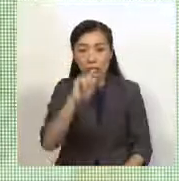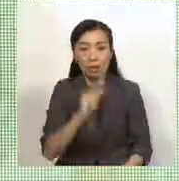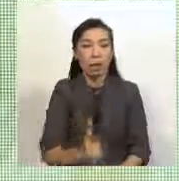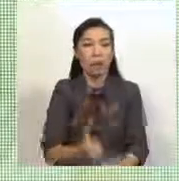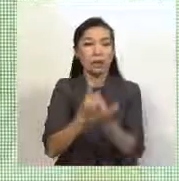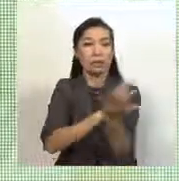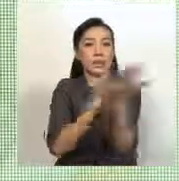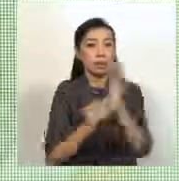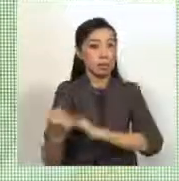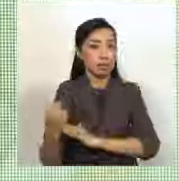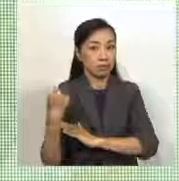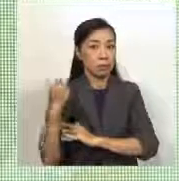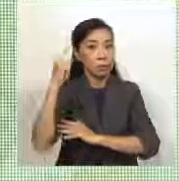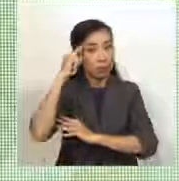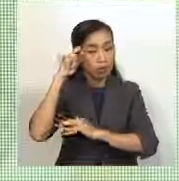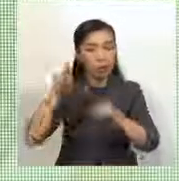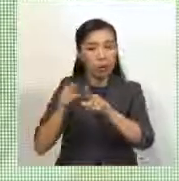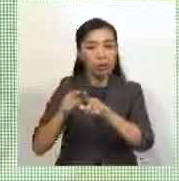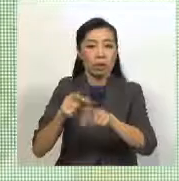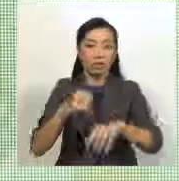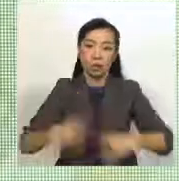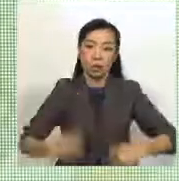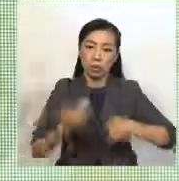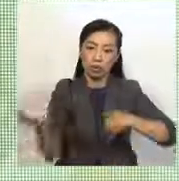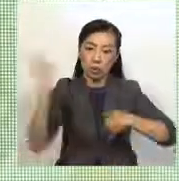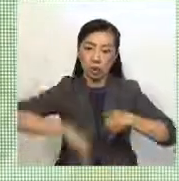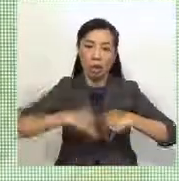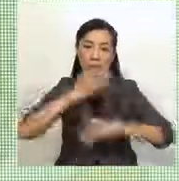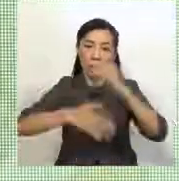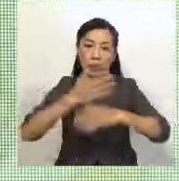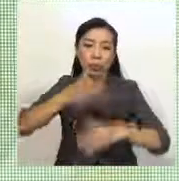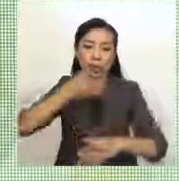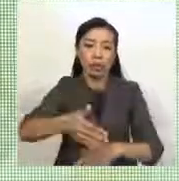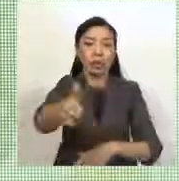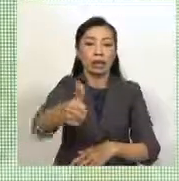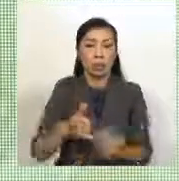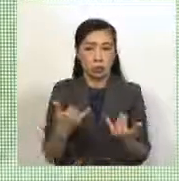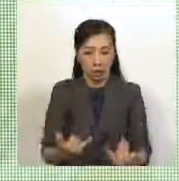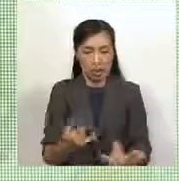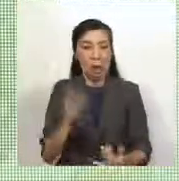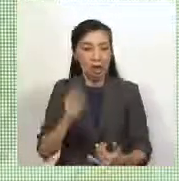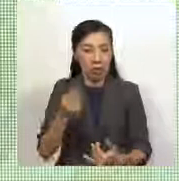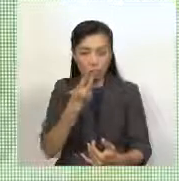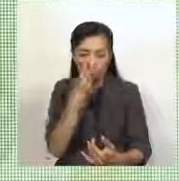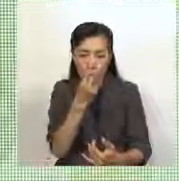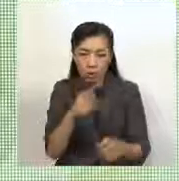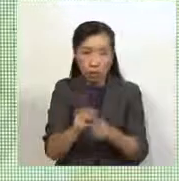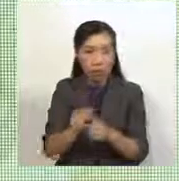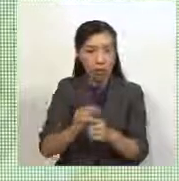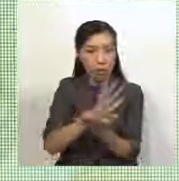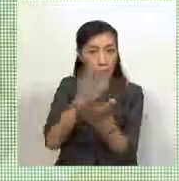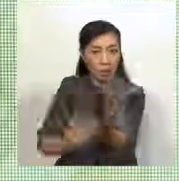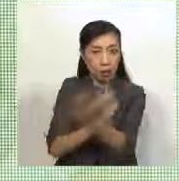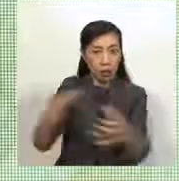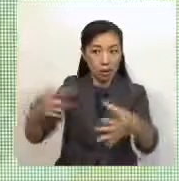ติภาพความยั่งยืนในโลกที่เราต้องใช้ชีวิตร่วมกันในวันนี้นะครับเพราะนั้นวันนี้เราจะต้องเปลี่ยนมุมมองต่อภูมิภาคอินโดแปซิฟิ